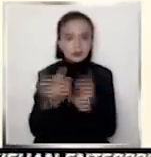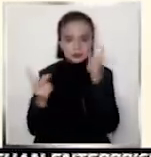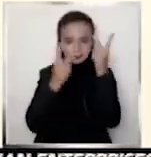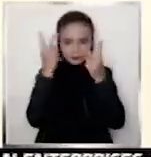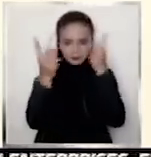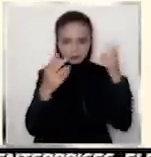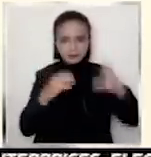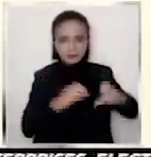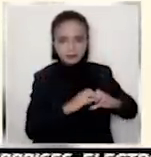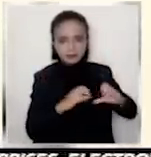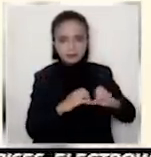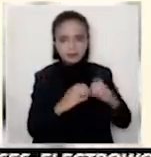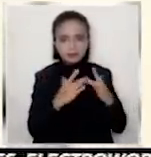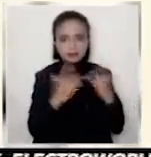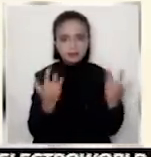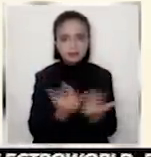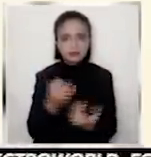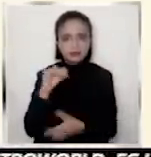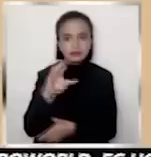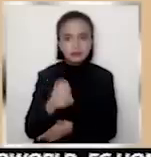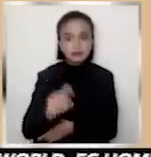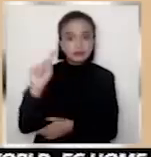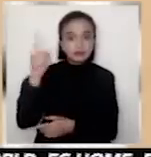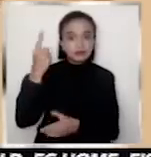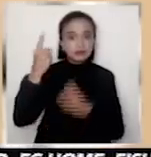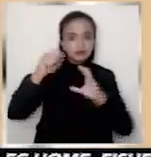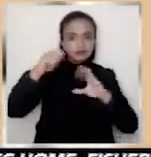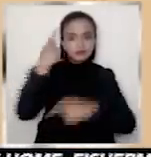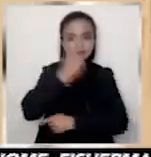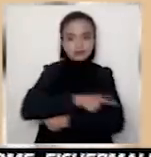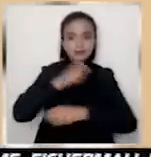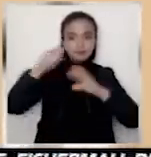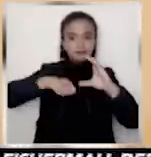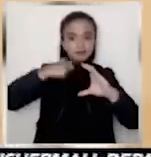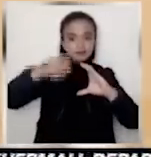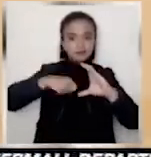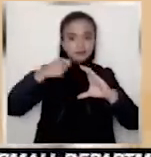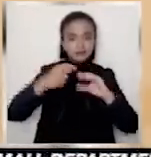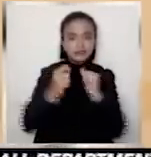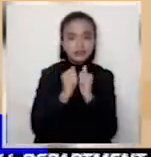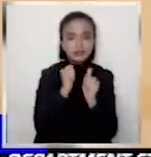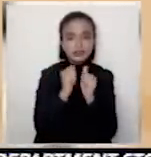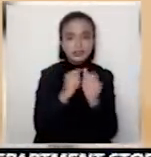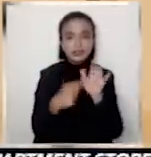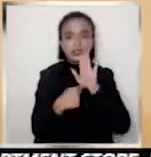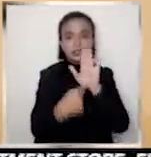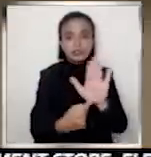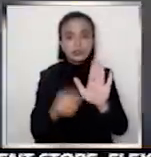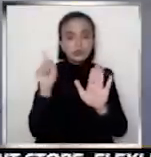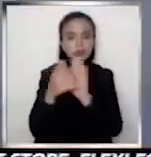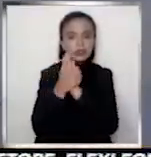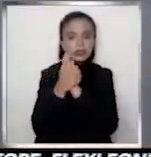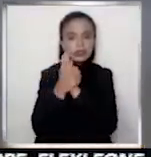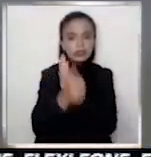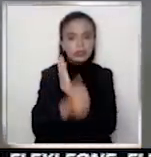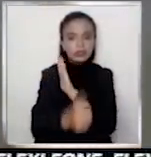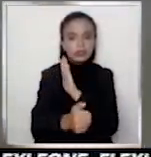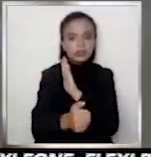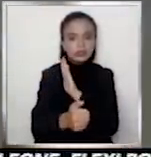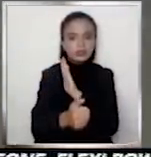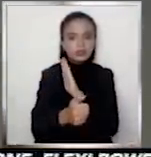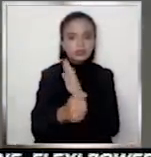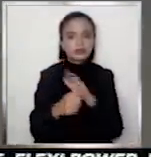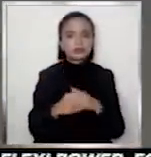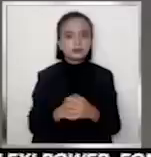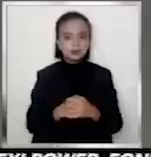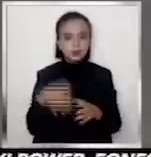on Ice, ang first day of taping ni Michael, kung saan ipinakita agad niya ang galing at talento sa ice skating. Very powerful